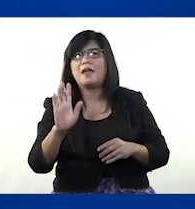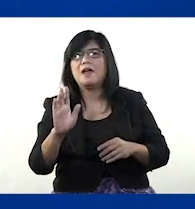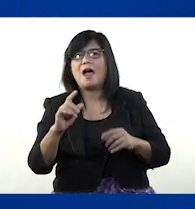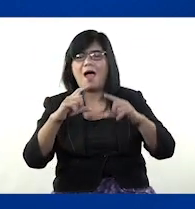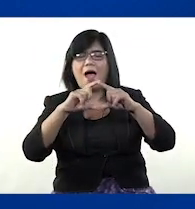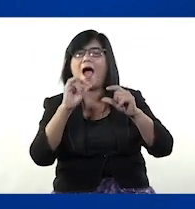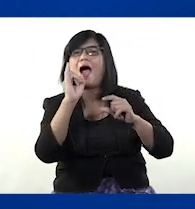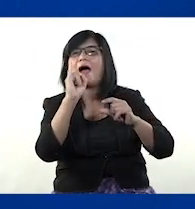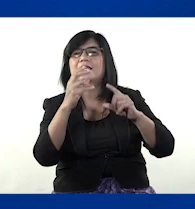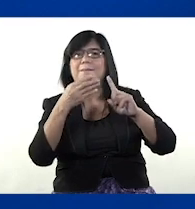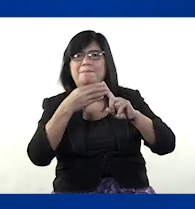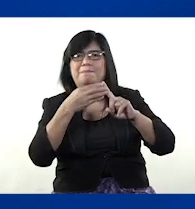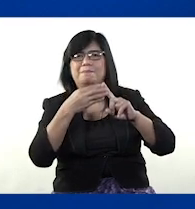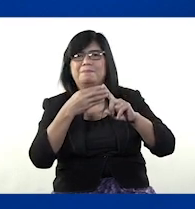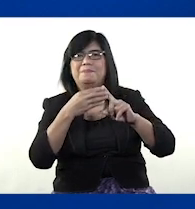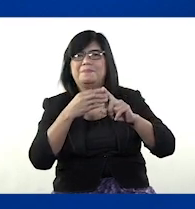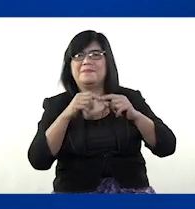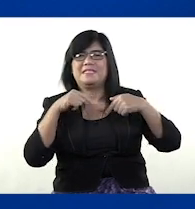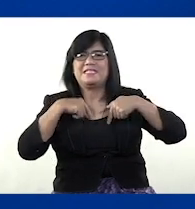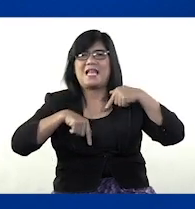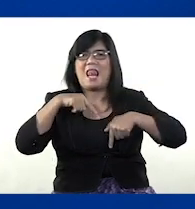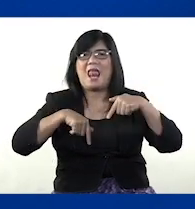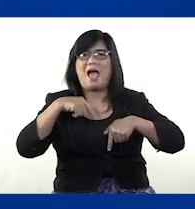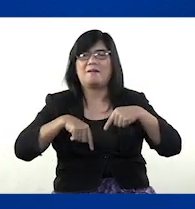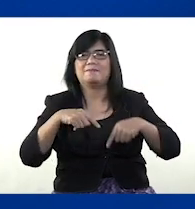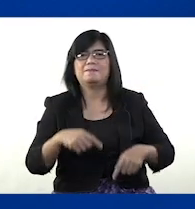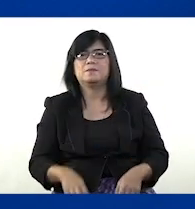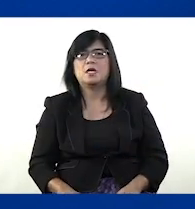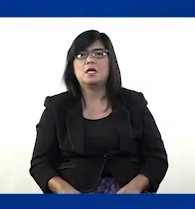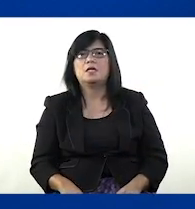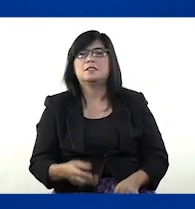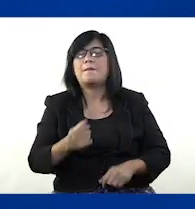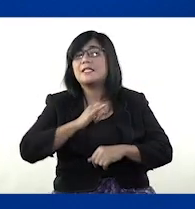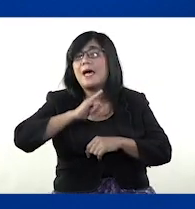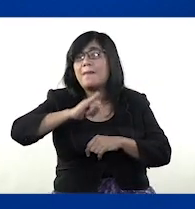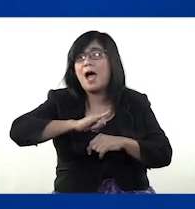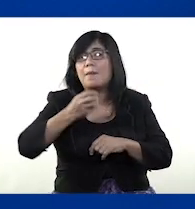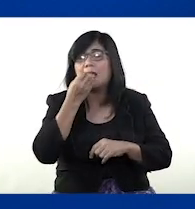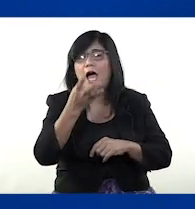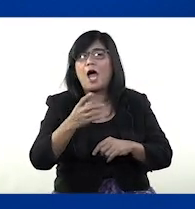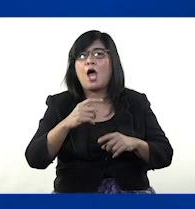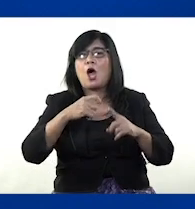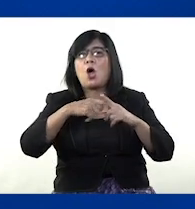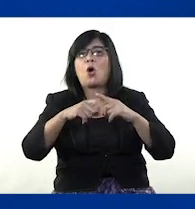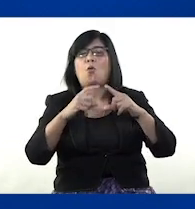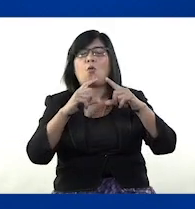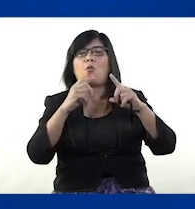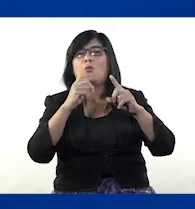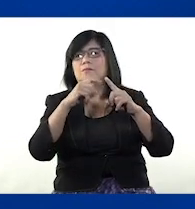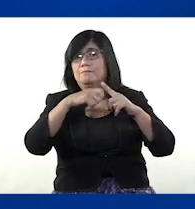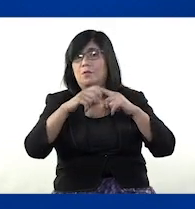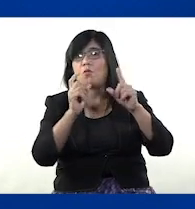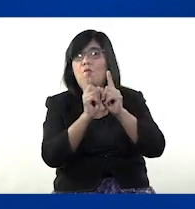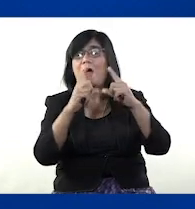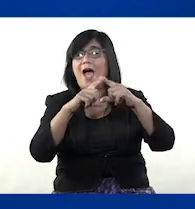Hai sama-sama bilang sama saya kualitasnya harus Prima Hai ayo Salsabila Rahma